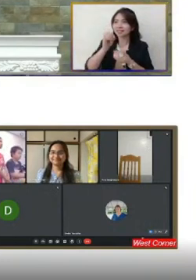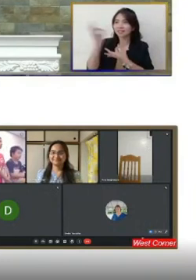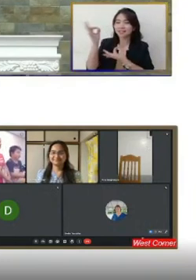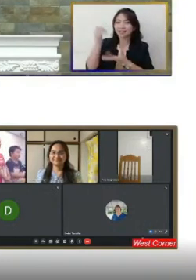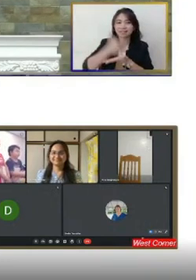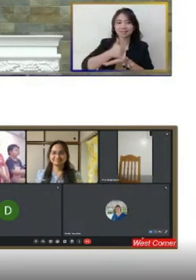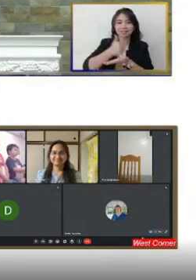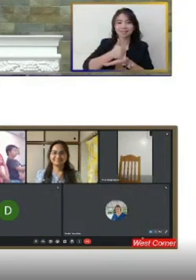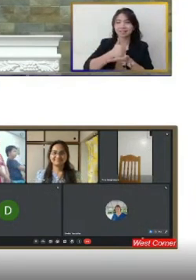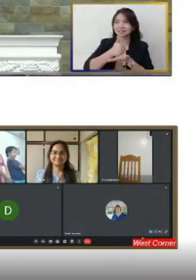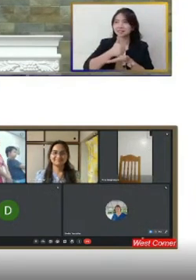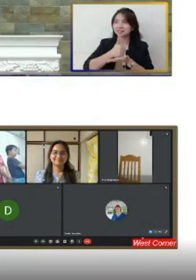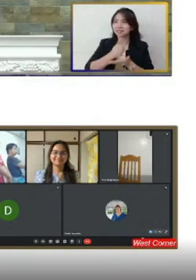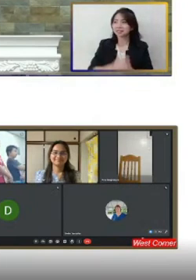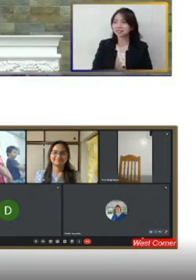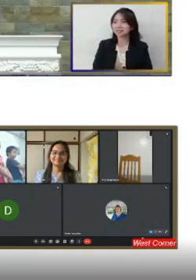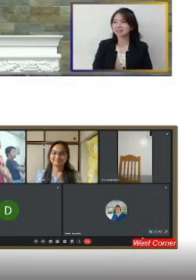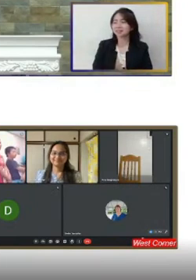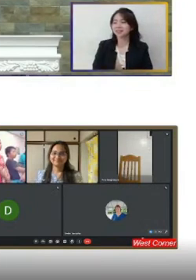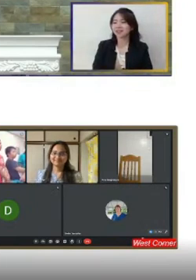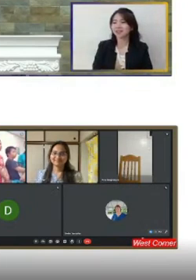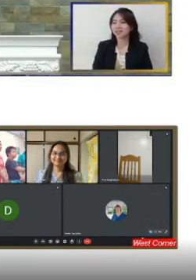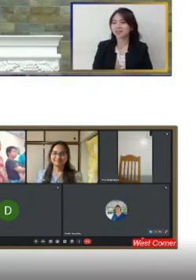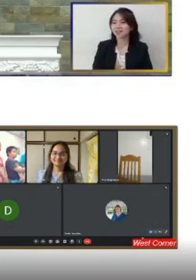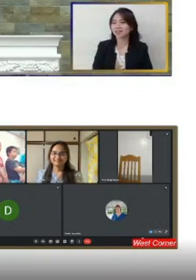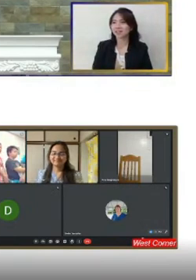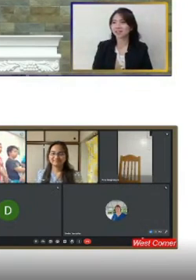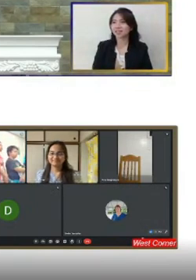Amen. Alright. So,